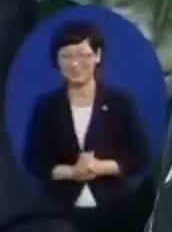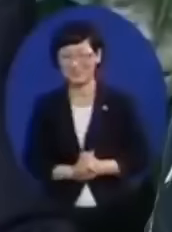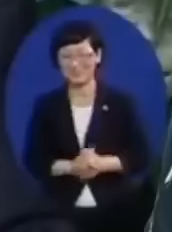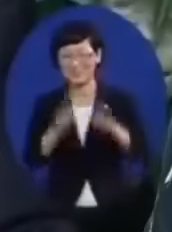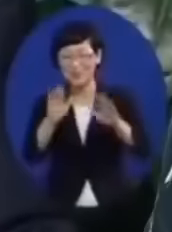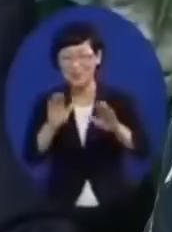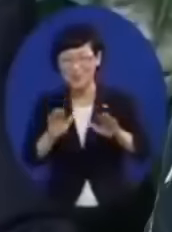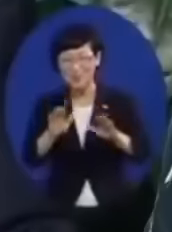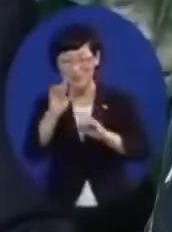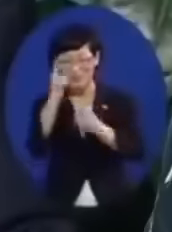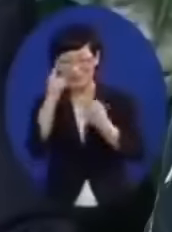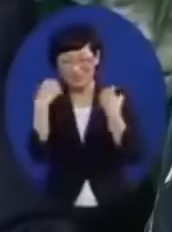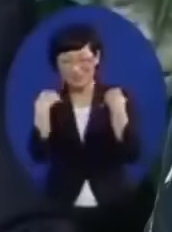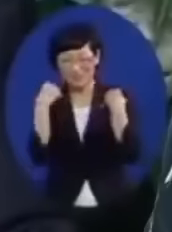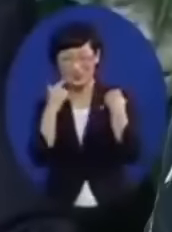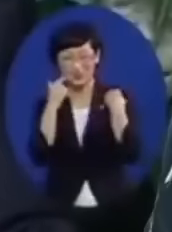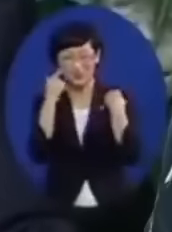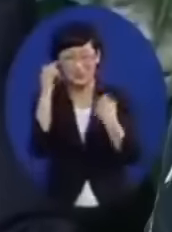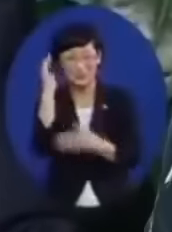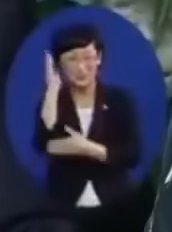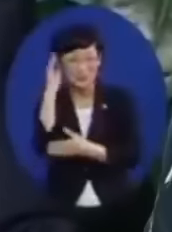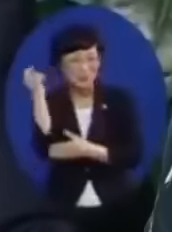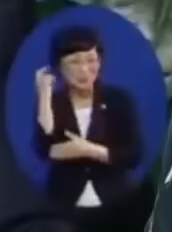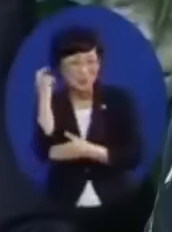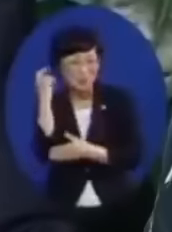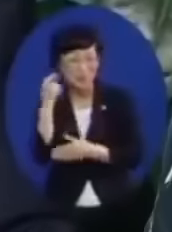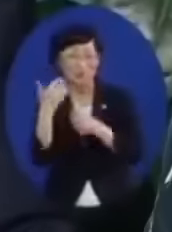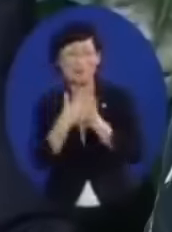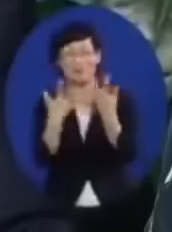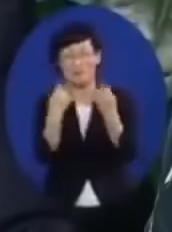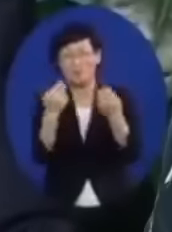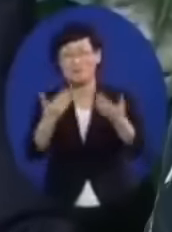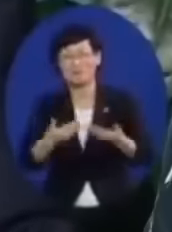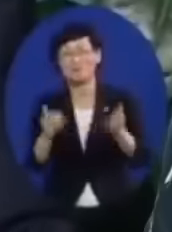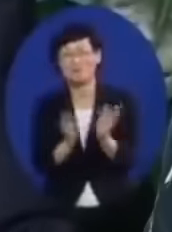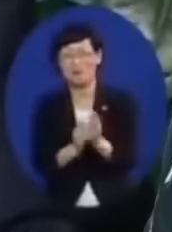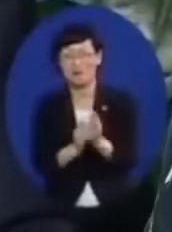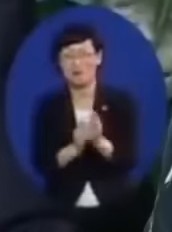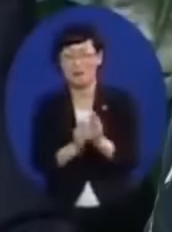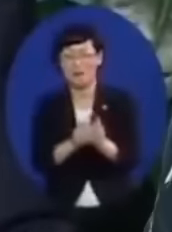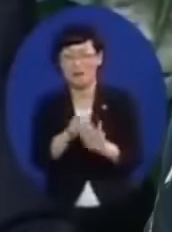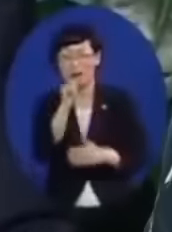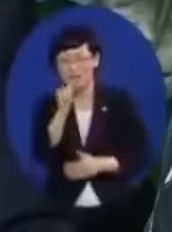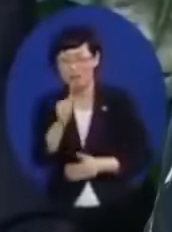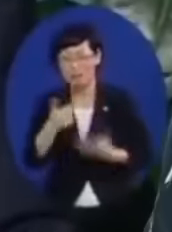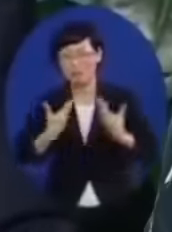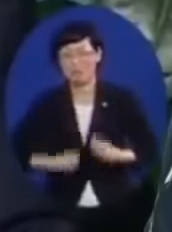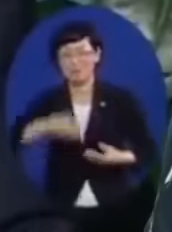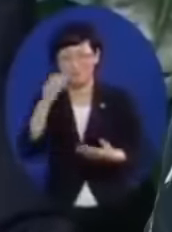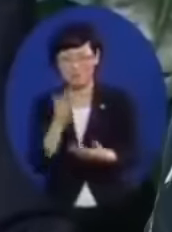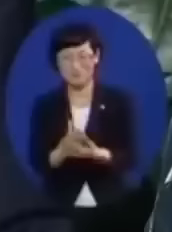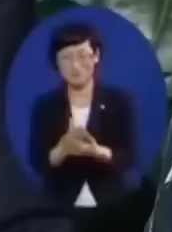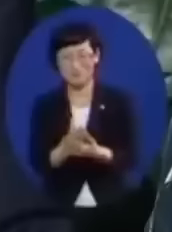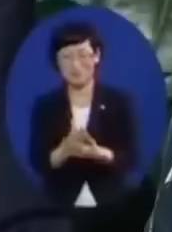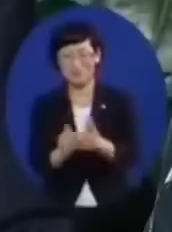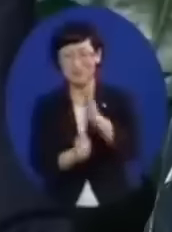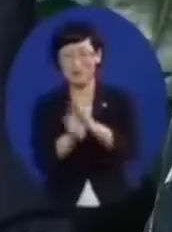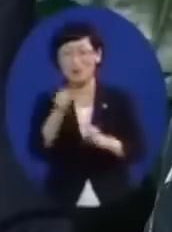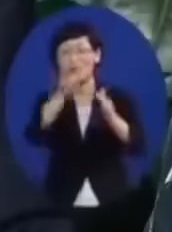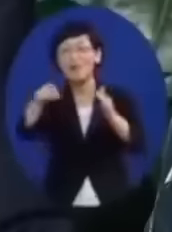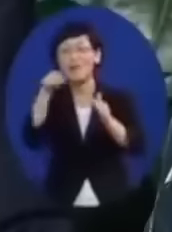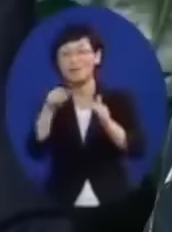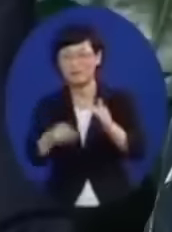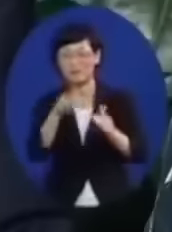나는 오늘도 이영훈 목사님 설교를 듣고 은혜를 많이 받았습니다. 절대 절망하지 말라. 소망 안에 있다.